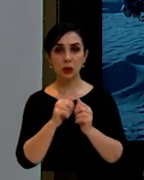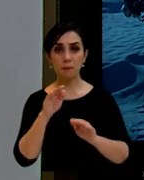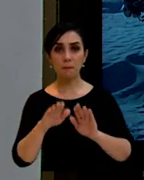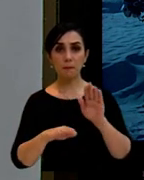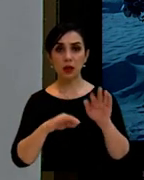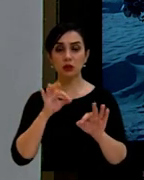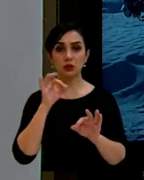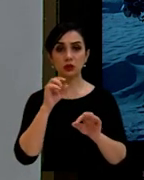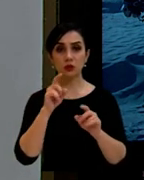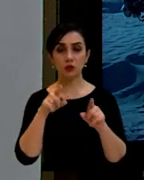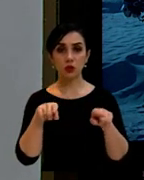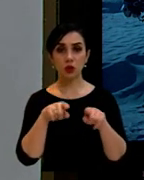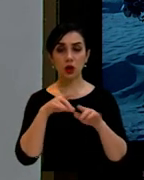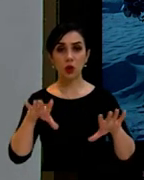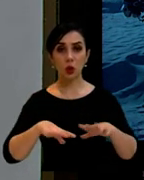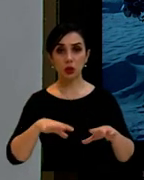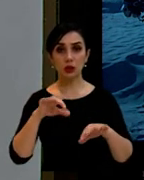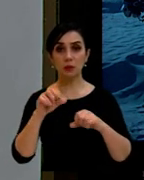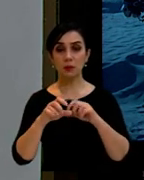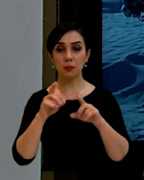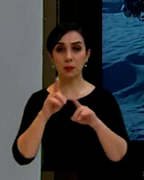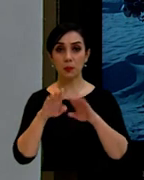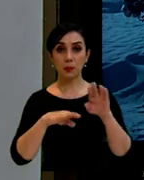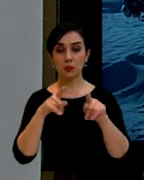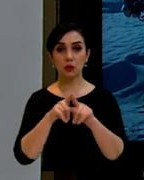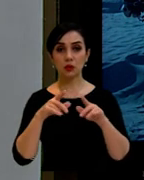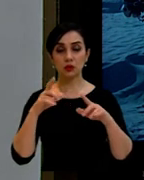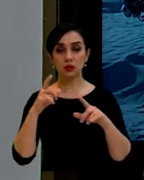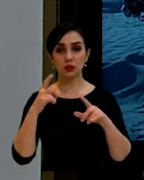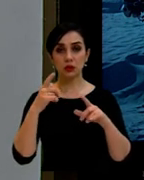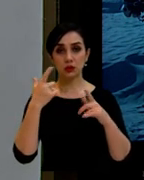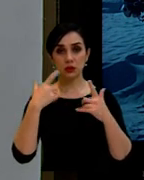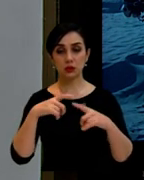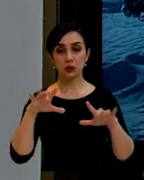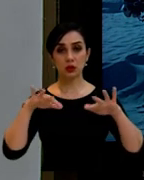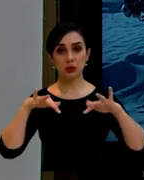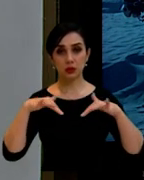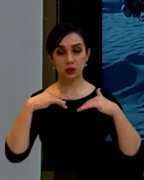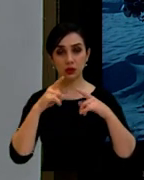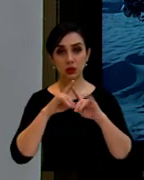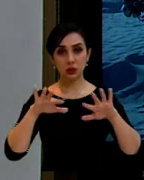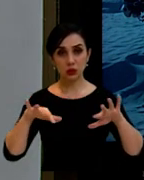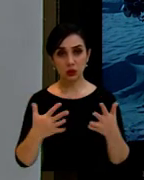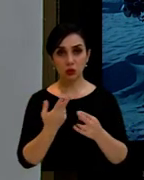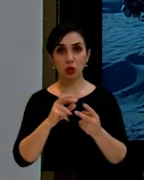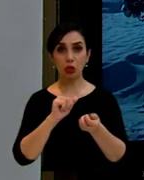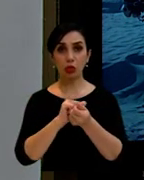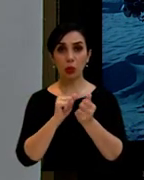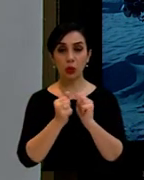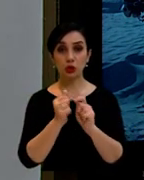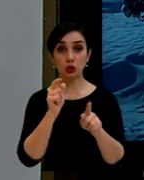o'tish mashaqqati ham holdan toydirdi. Tohir Malik asaridan olingan parchada tosh